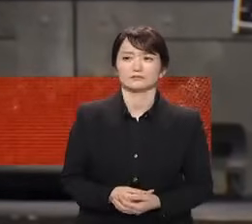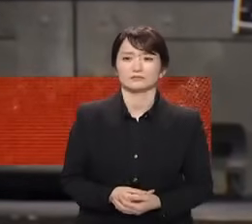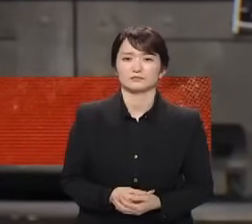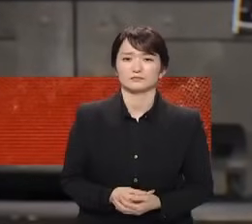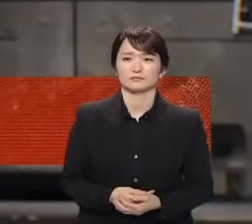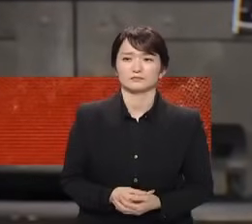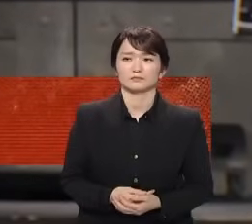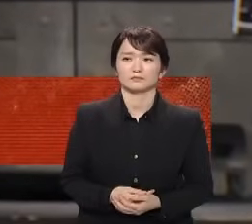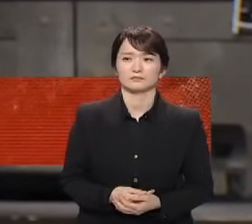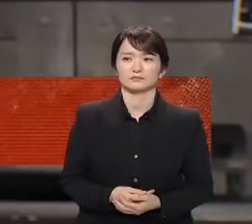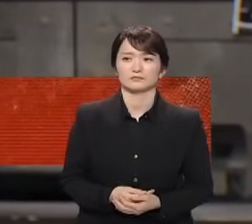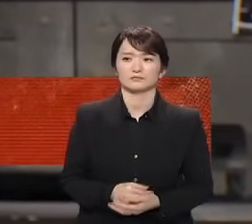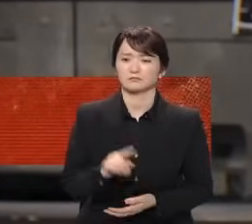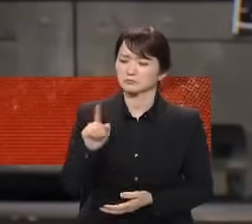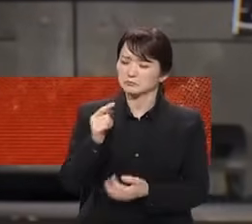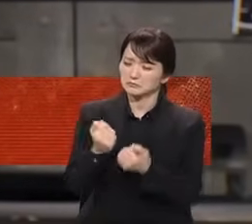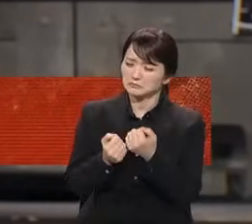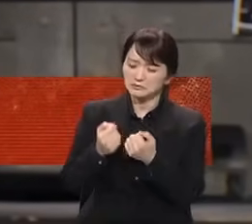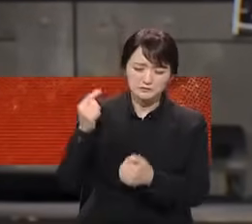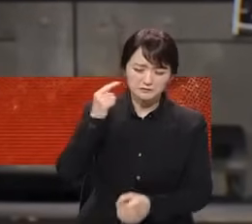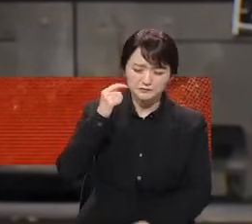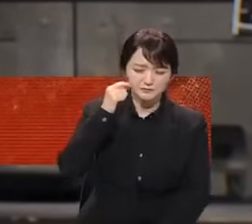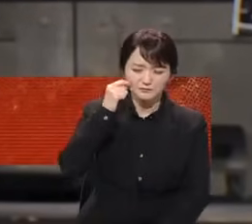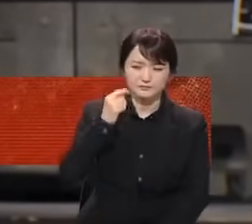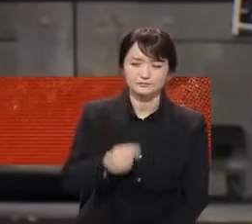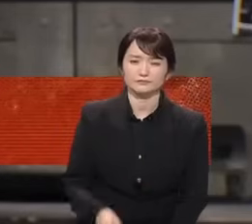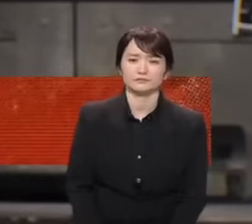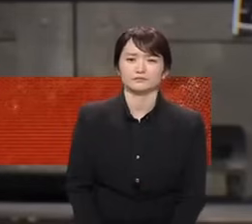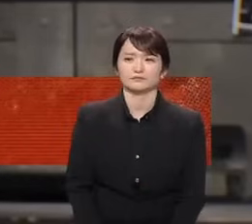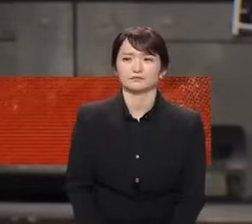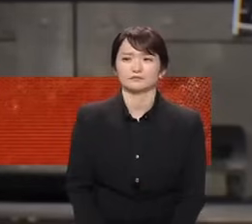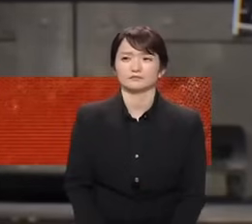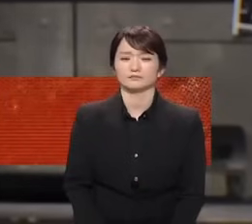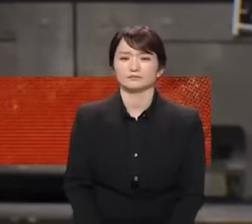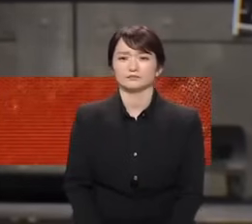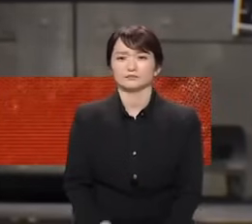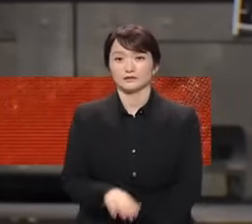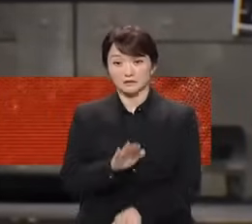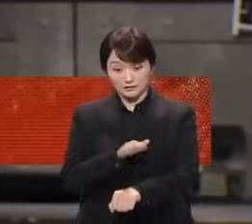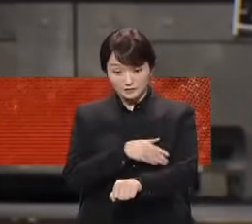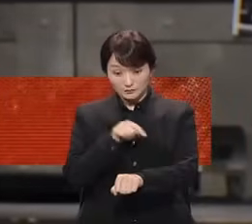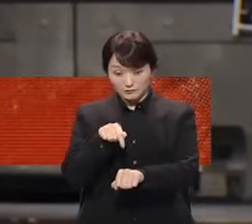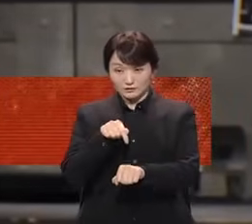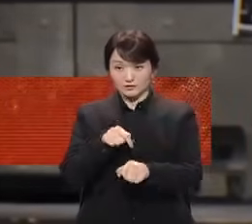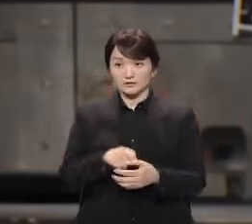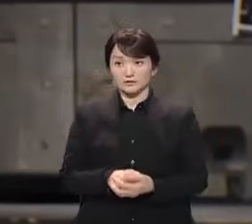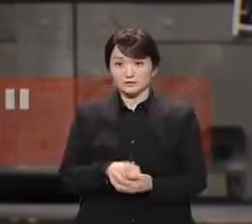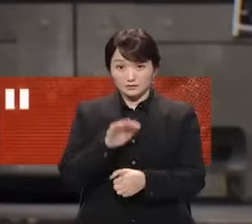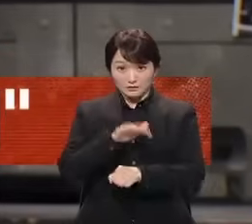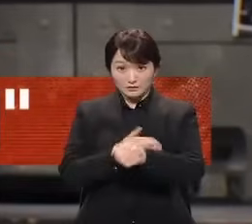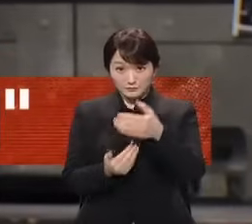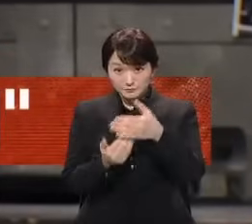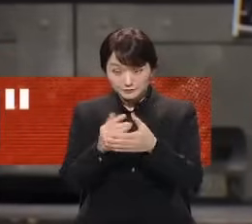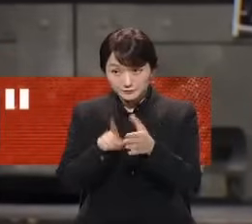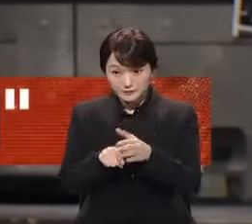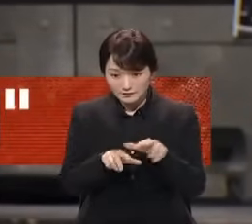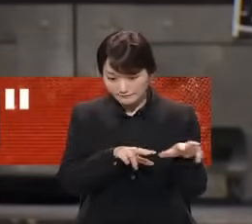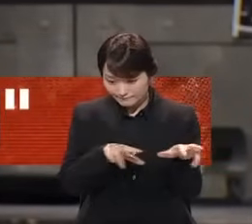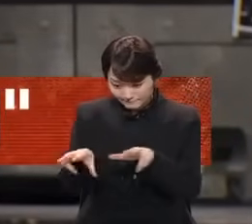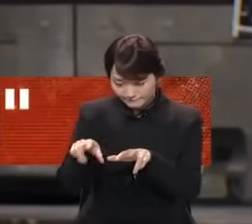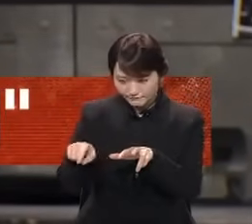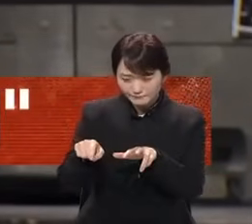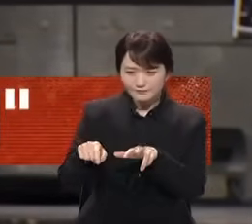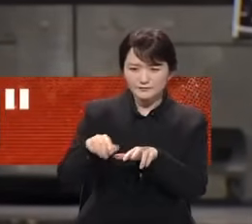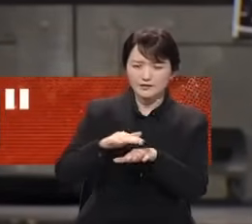아직도 어떤 해명도 못 들었다라고 지금 얘기를 하고 계세요. 그러니까 잘못도 잘못이지만 잘못이 일어났을 때 빨리 즉각적으로 거기에